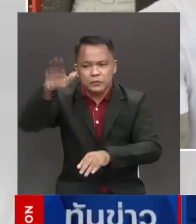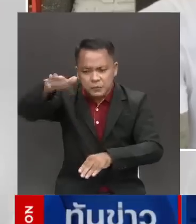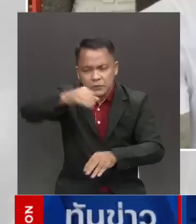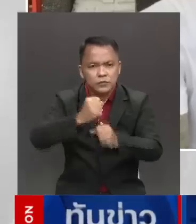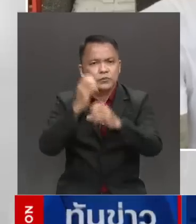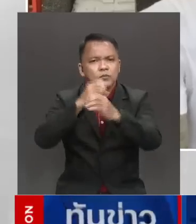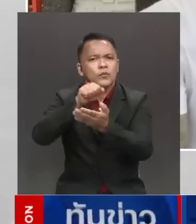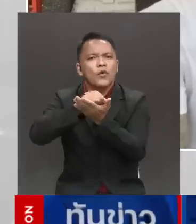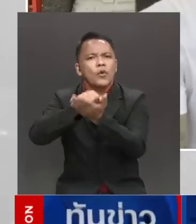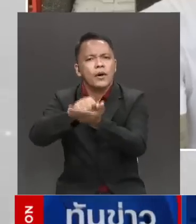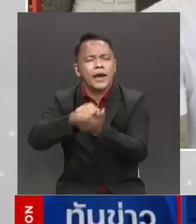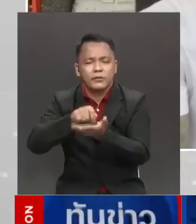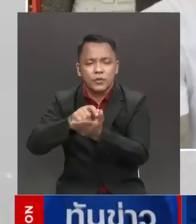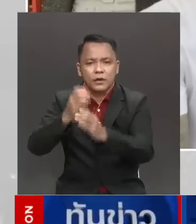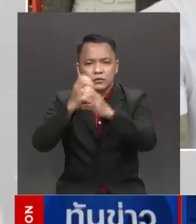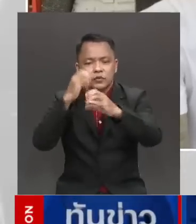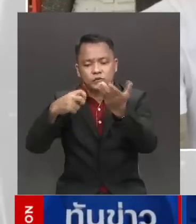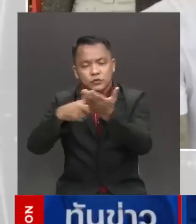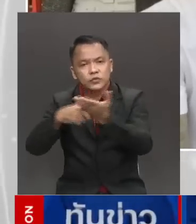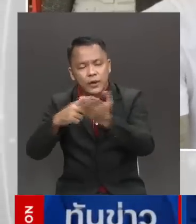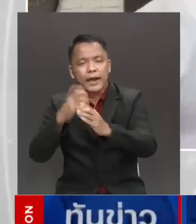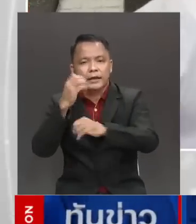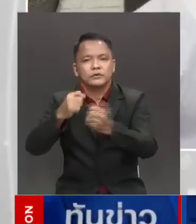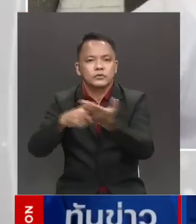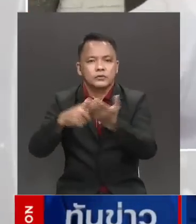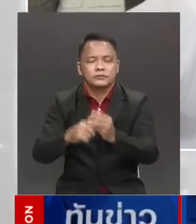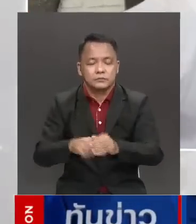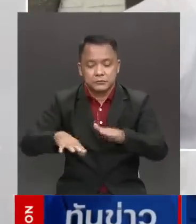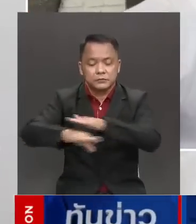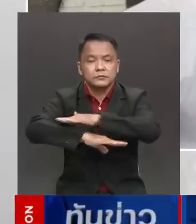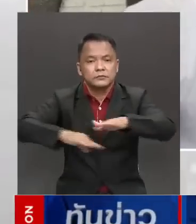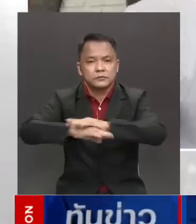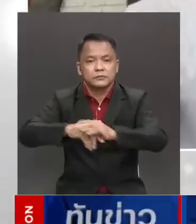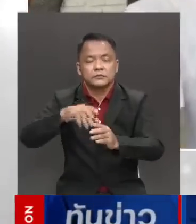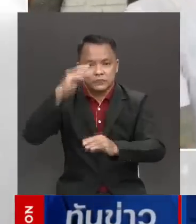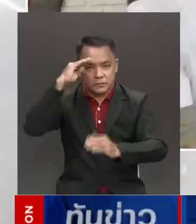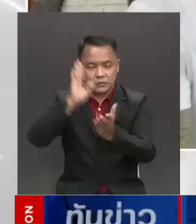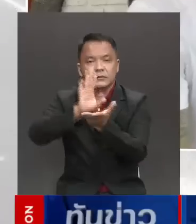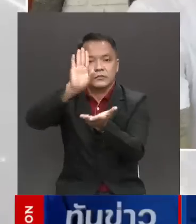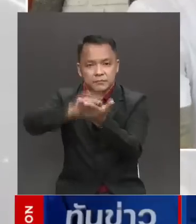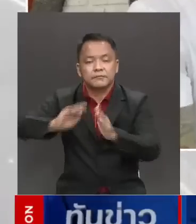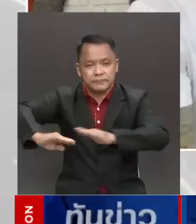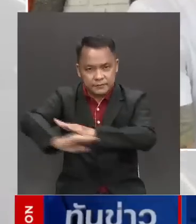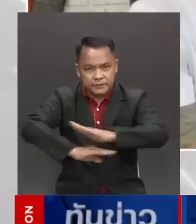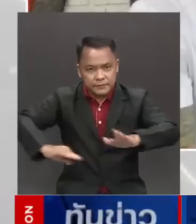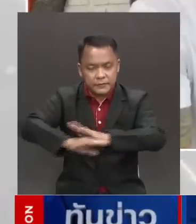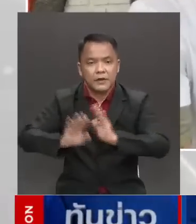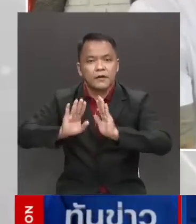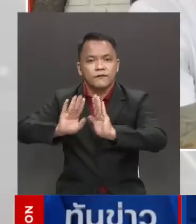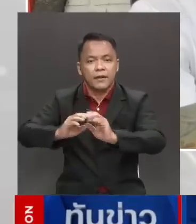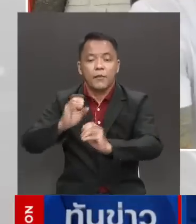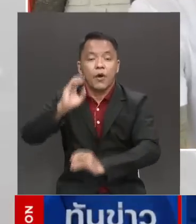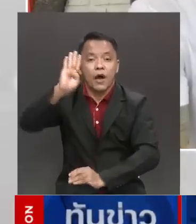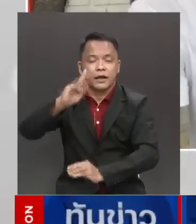ซื้อตั๋ว อ๋อซื้อตั๋วเป็นคนเชียร์ตั๋ว น่าจะใช่ เบื้องต้นคุณโจ้ลงบันทึกประจำวันไว้เป็นหลักฐานนะคะแล้วก็ฝากไปถึงบ